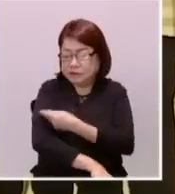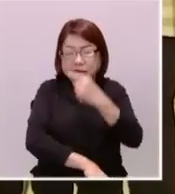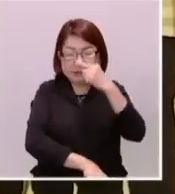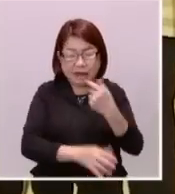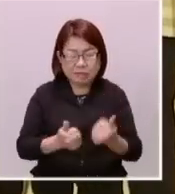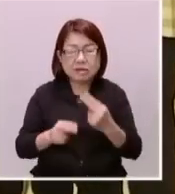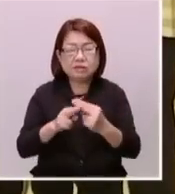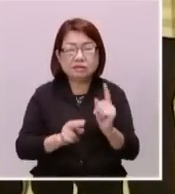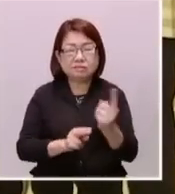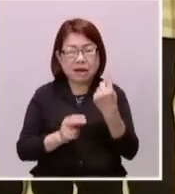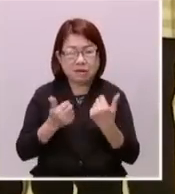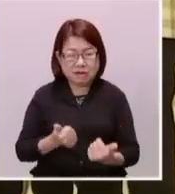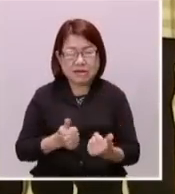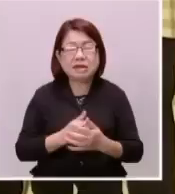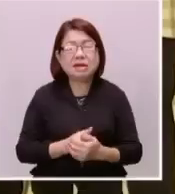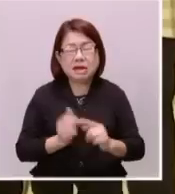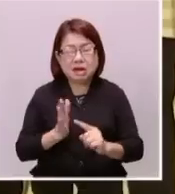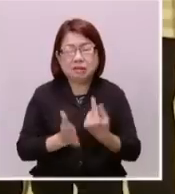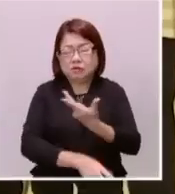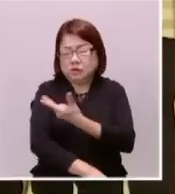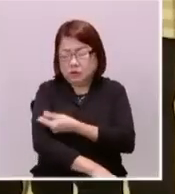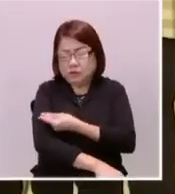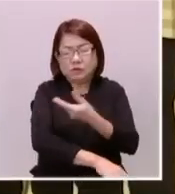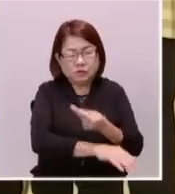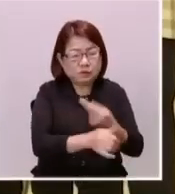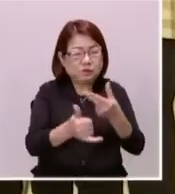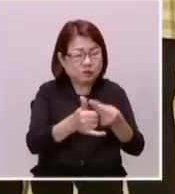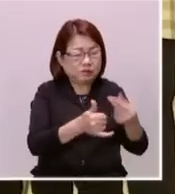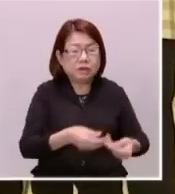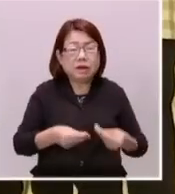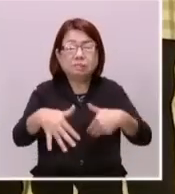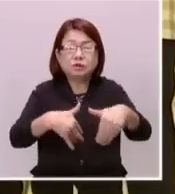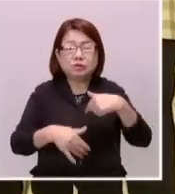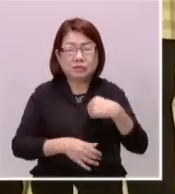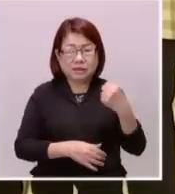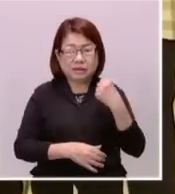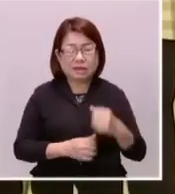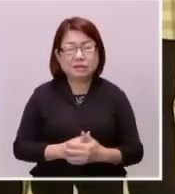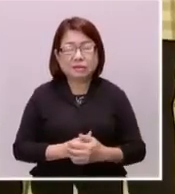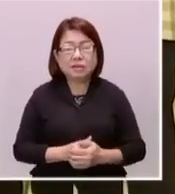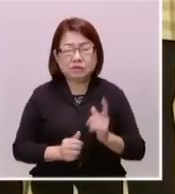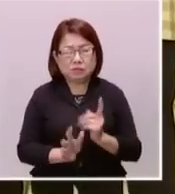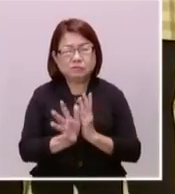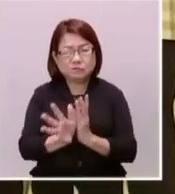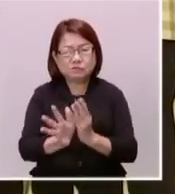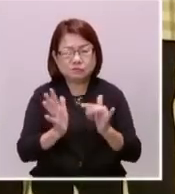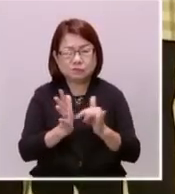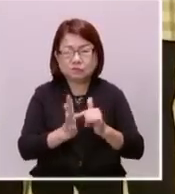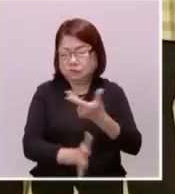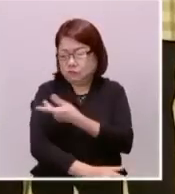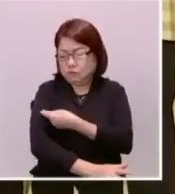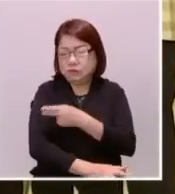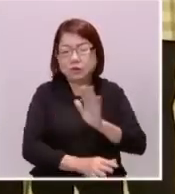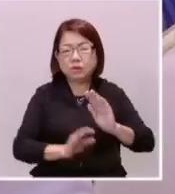ะซึ่งเริ่มฉีดในวันนี้ผมคิดว่าก็จะสร้างความมั่นใจให้กับประชาชนโดยทั่วไปนะครับในการเข้ารับการฉีดวัคซีนของรัฐบาลในต